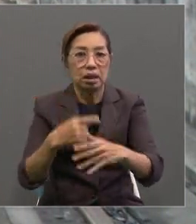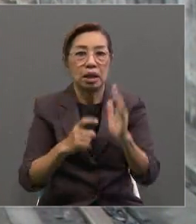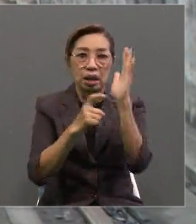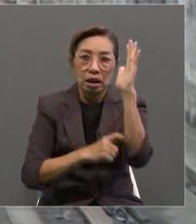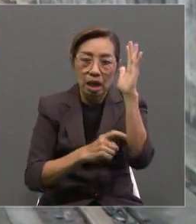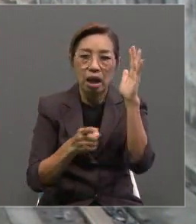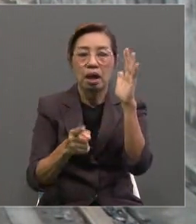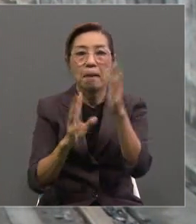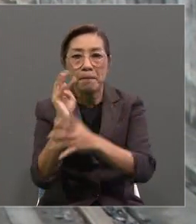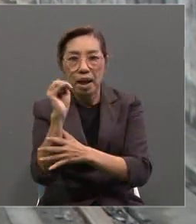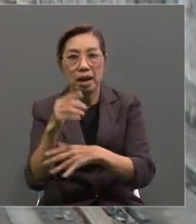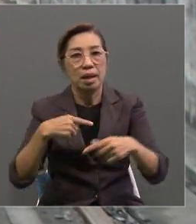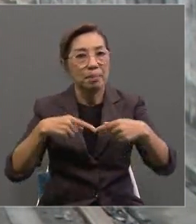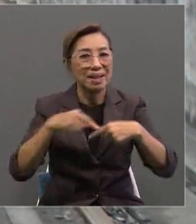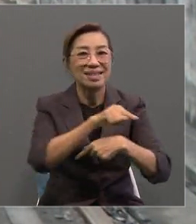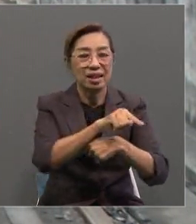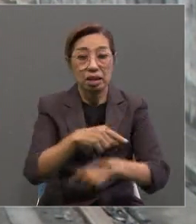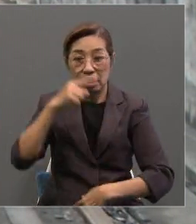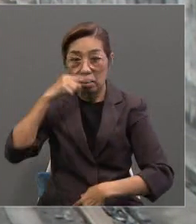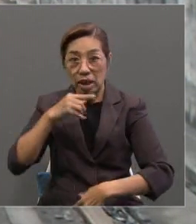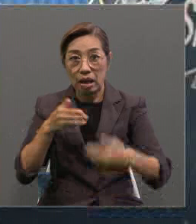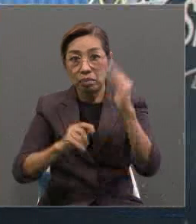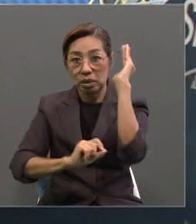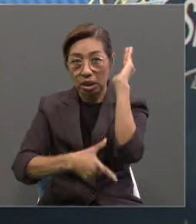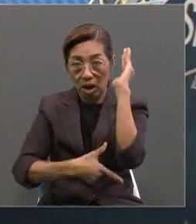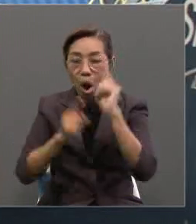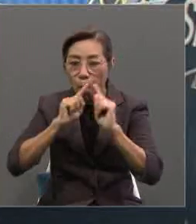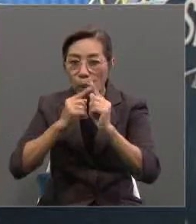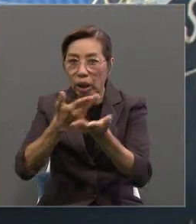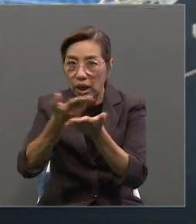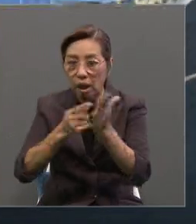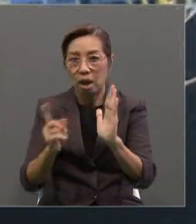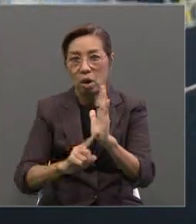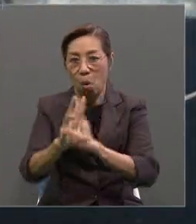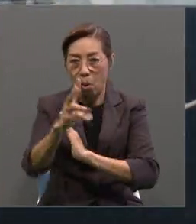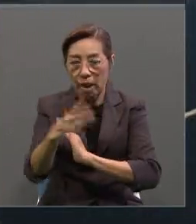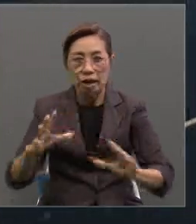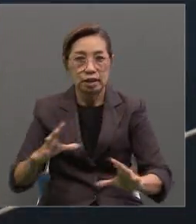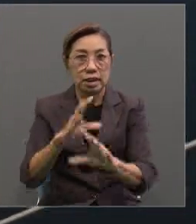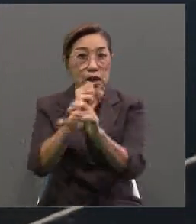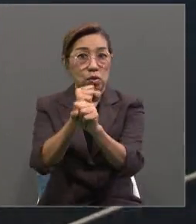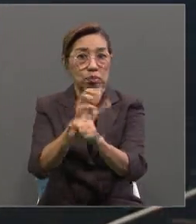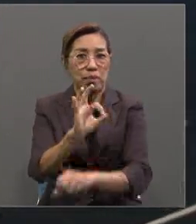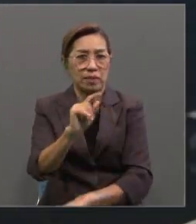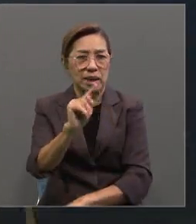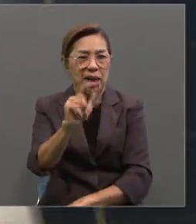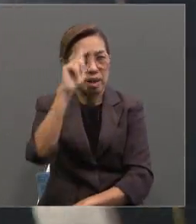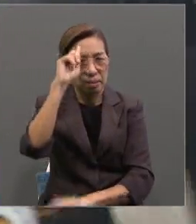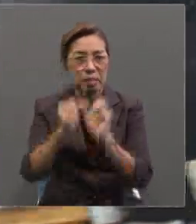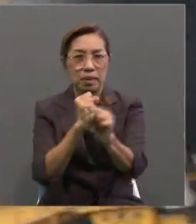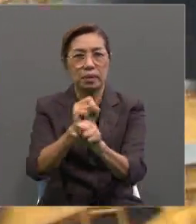ค่ะส่วน fta Thaiศรีลังกาณขณะนี้เจรจามาแล้ว 6รอบด้วยกันตั้งเป้าสรุปผลการเจรจาได้ต้นปี